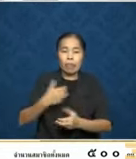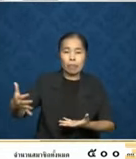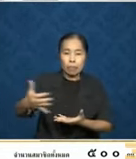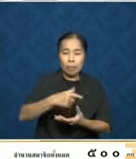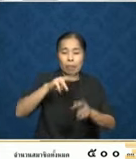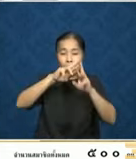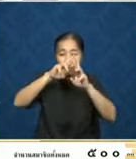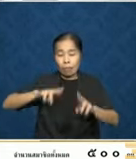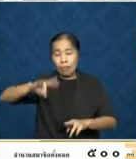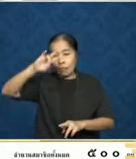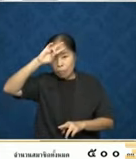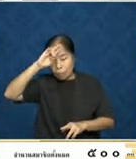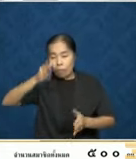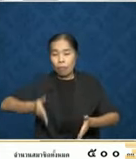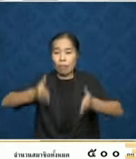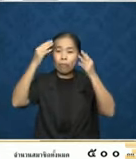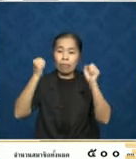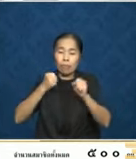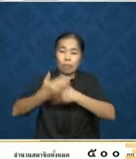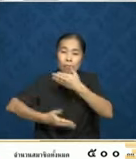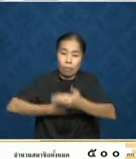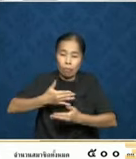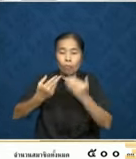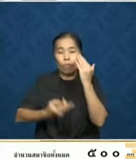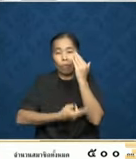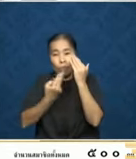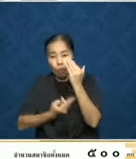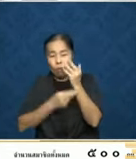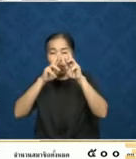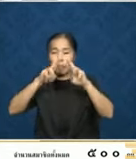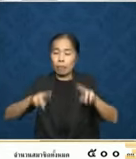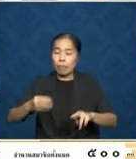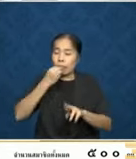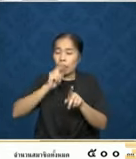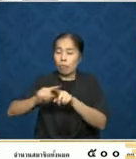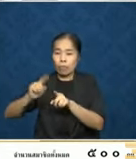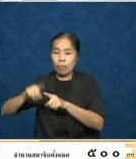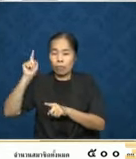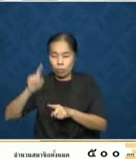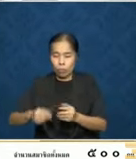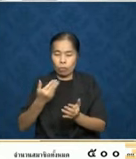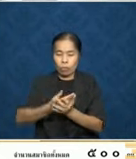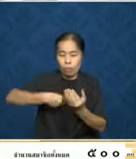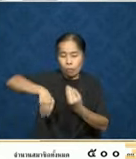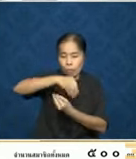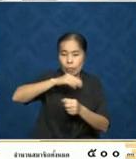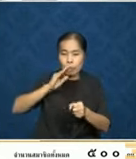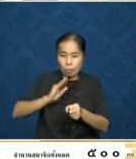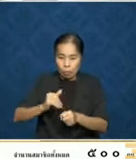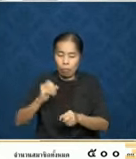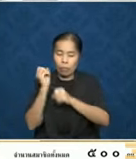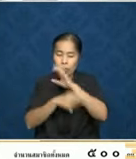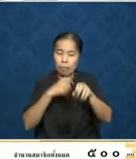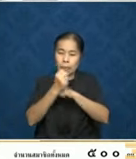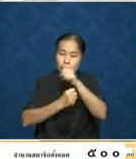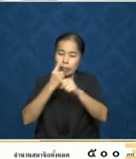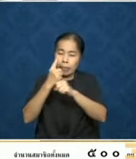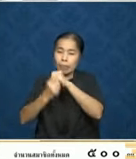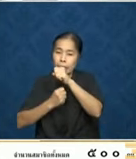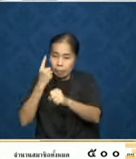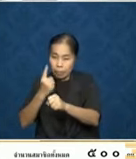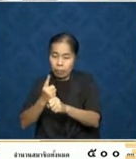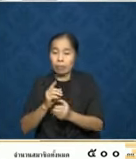านสะดวกซื้อห้างสรรพสินค้าโรงแรมร้านอาหารให้เพียงพอต่อค่าใช้จ่ายในการกำจัดขยะในแต่ละปีครับท่าน